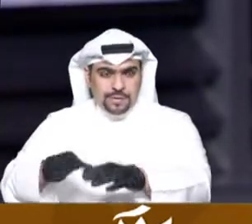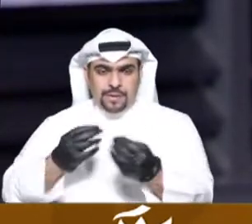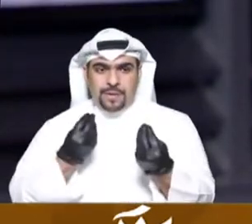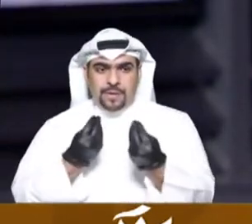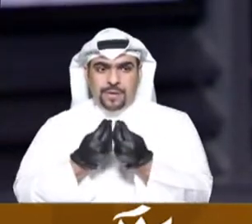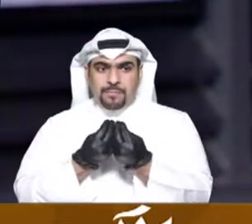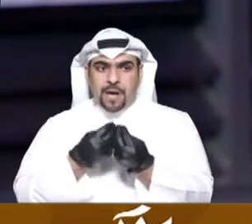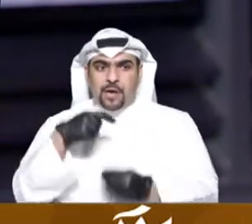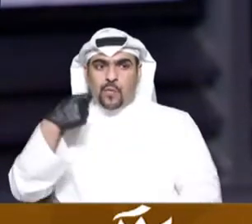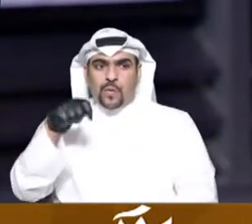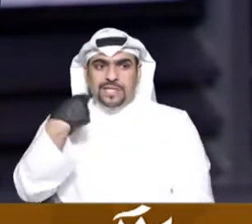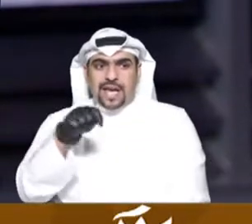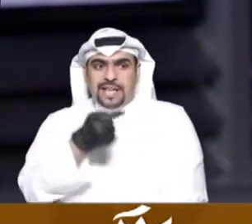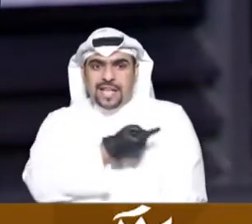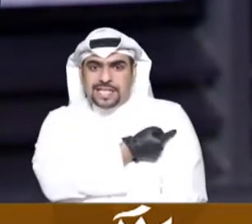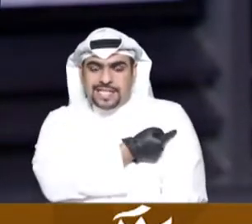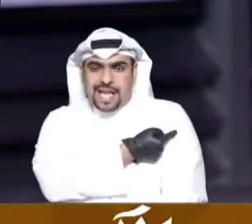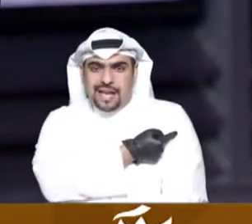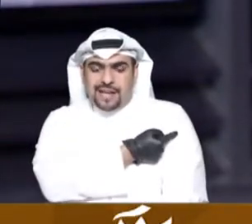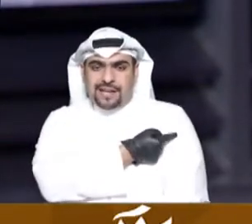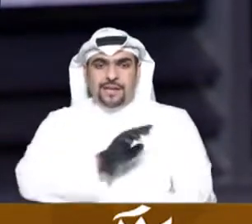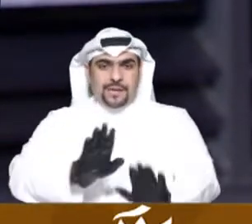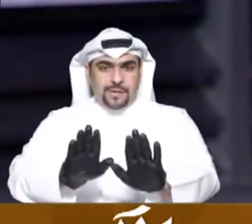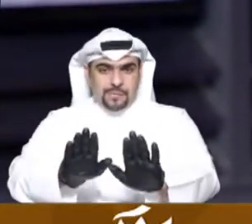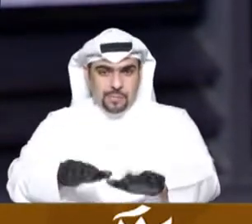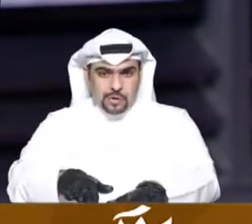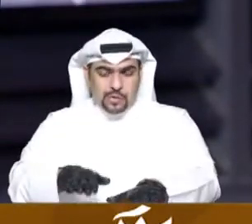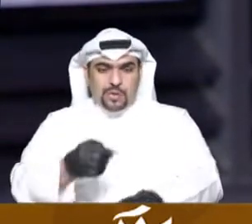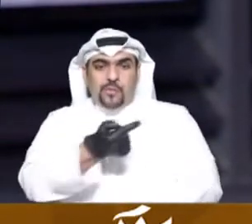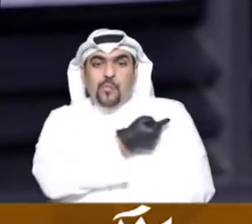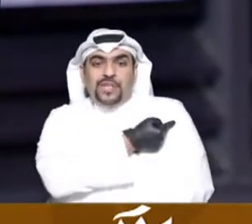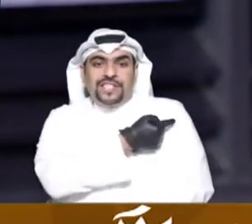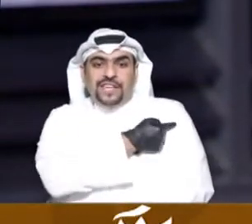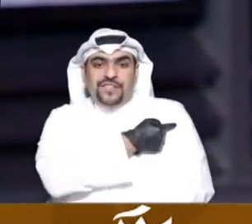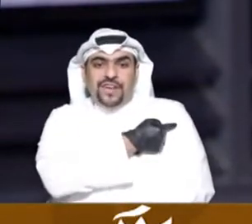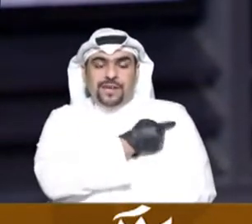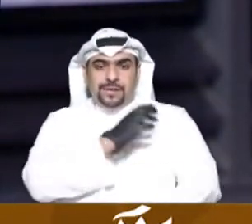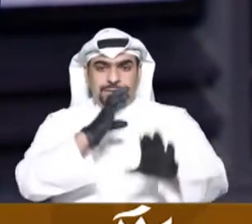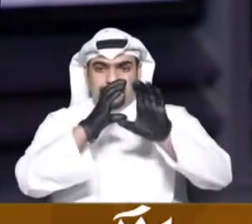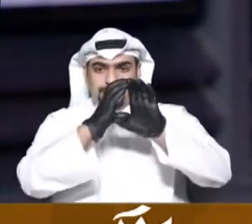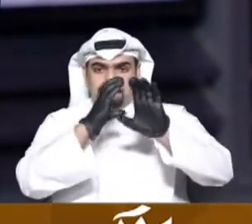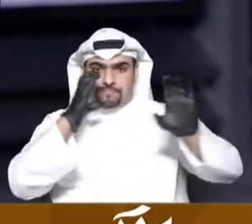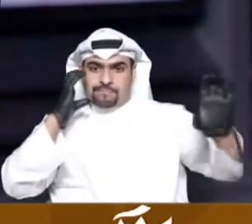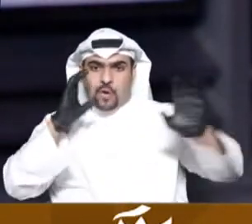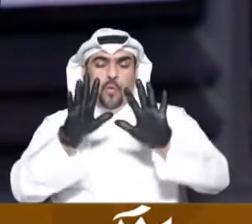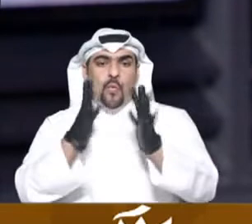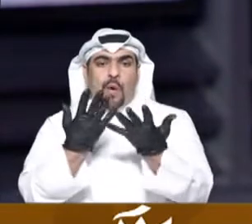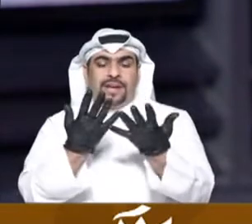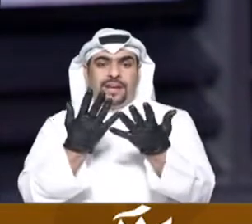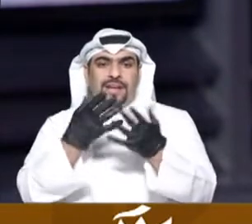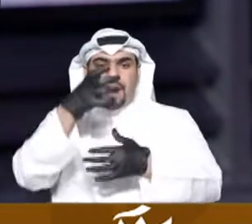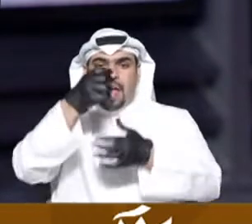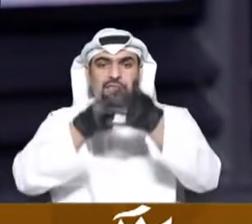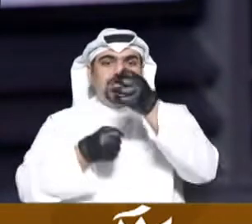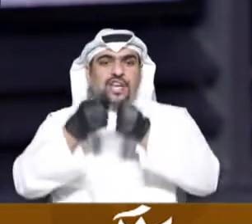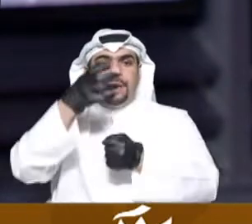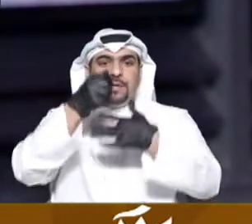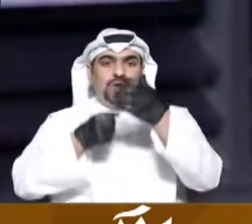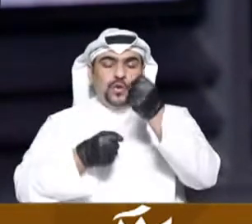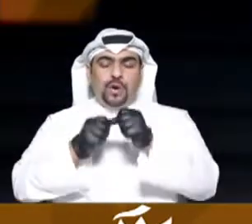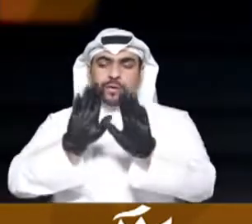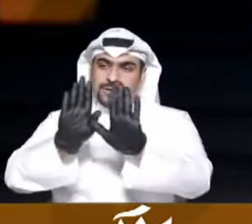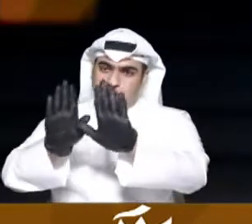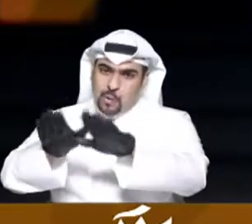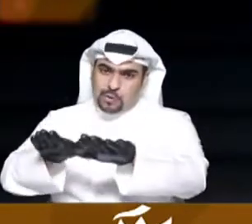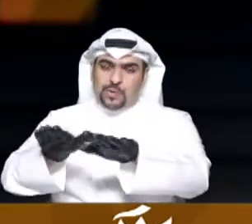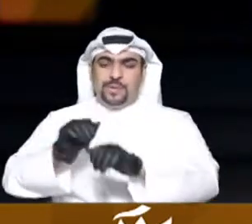مع وزاره الصحه في انشوا مستشفى موجود في جليب الشيوخ. في جيب الشيوخ نعم. يشكرون عليها هي